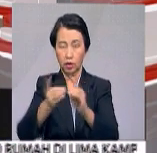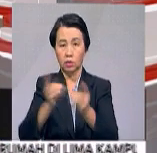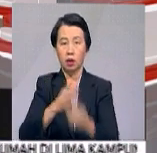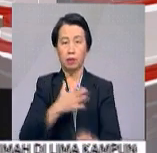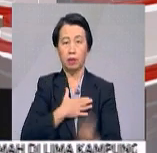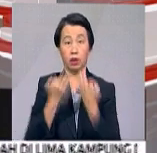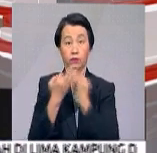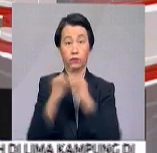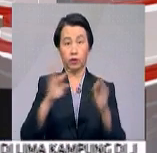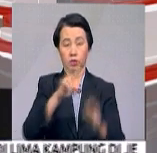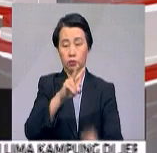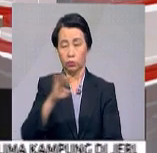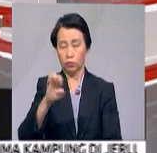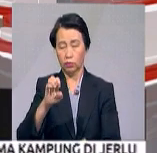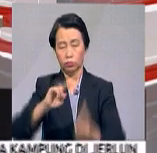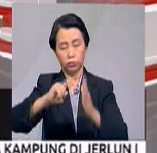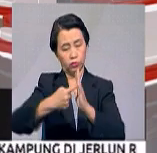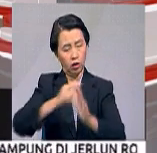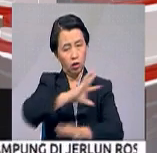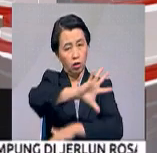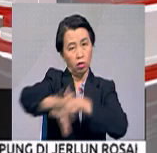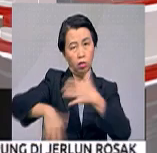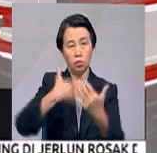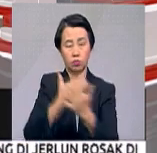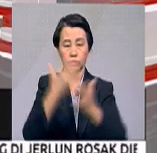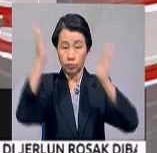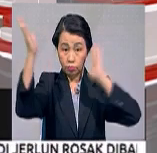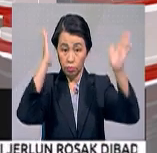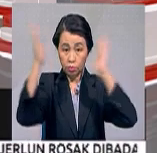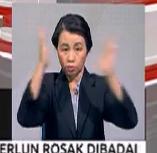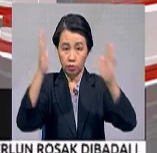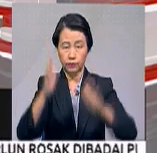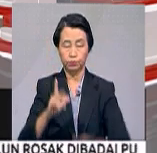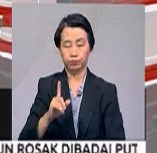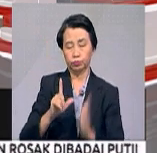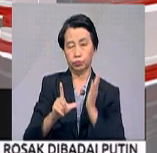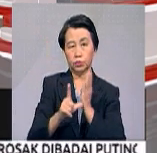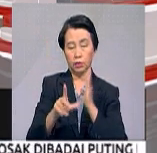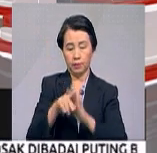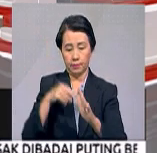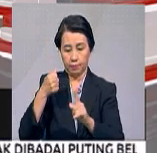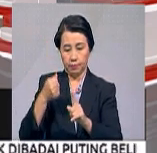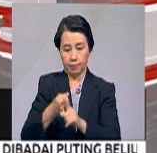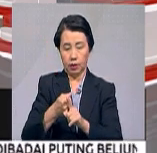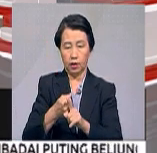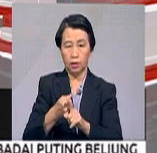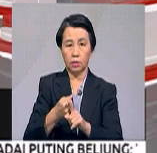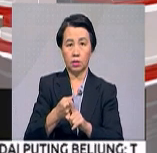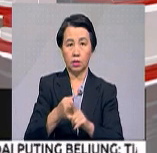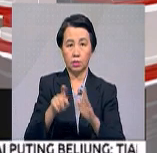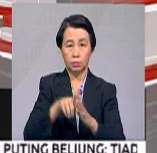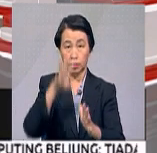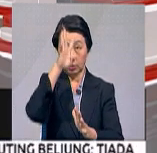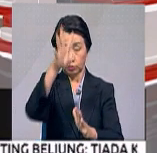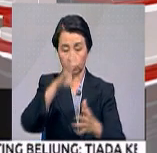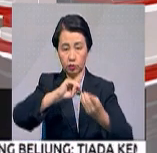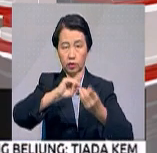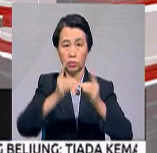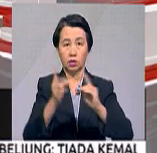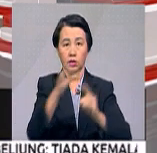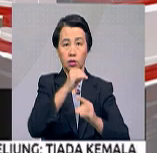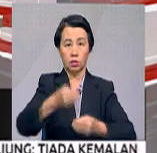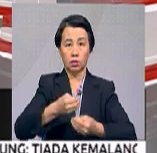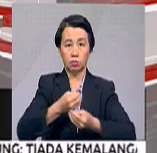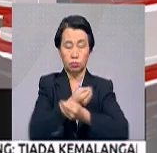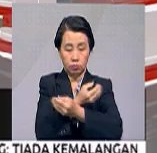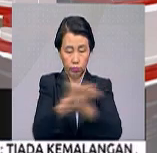MyFreeView beroperasi sepenuhnya di seluruh negara. Menurut Timbalan Pengarah Jabatan Platform Penciptaan Digital dan